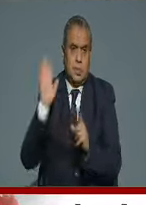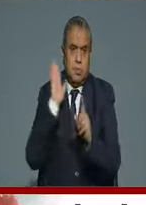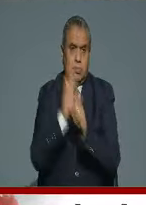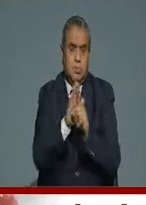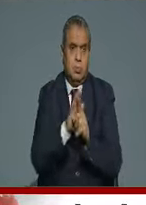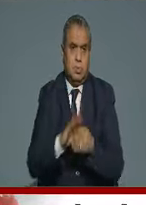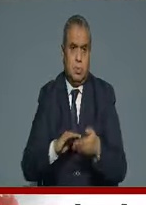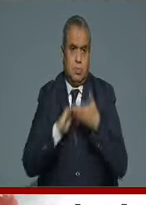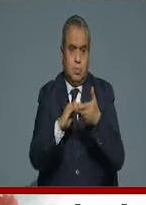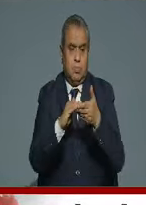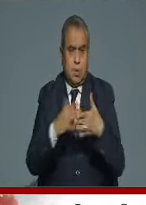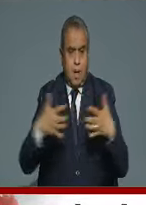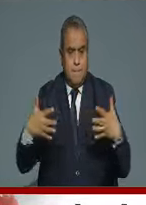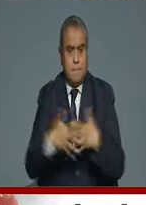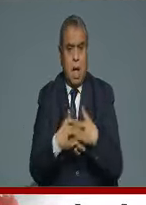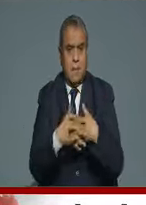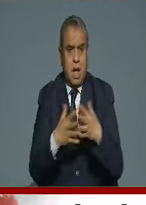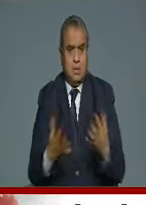والوقوف والدعم